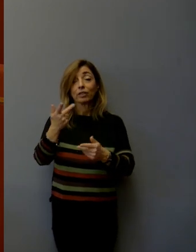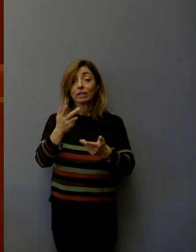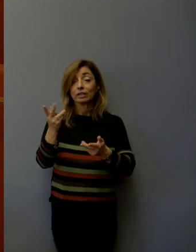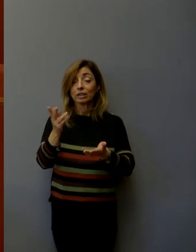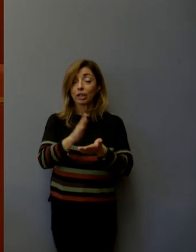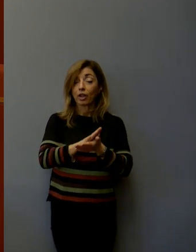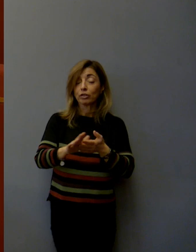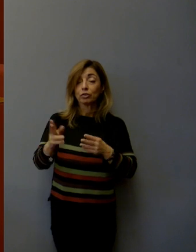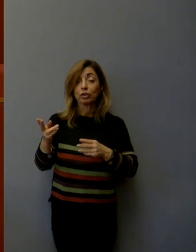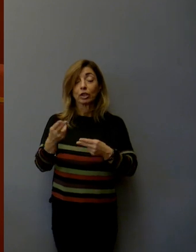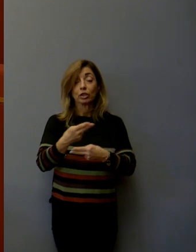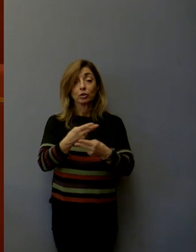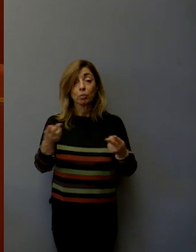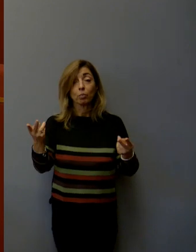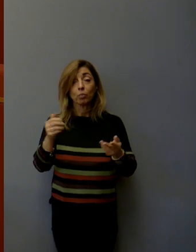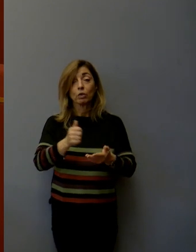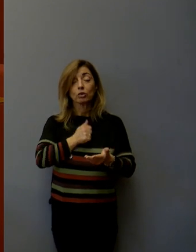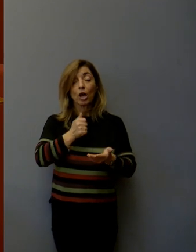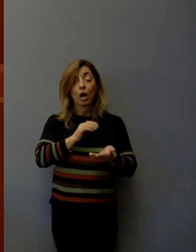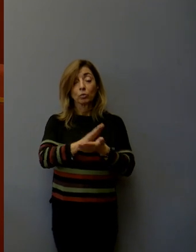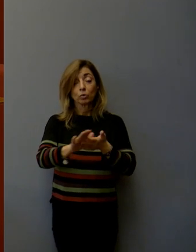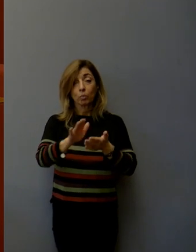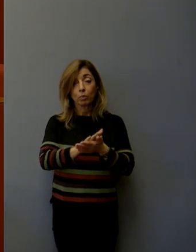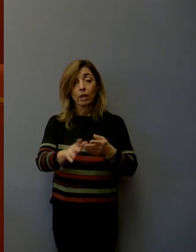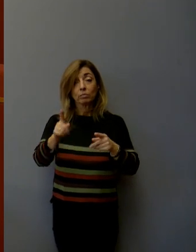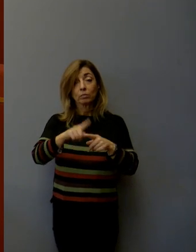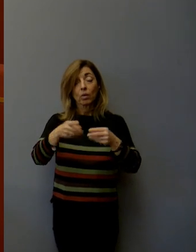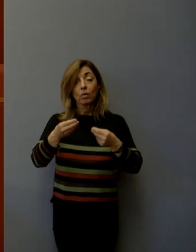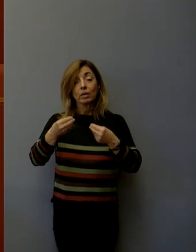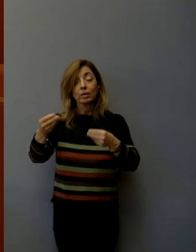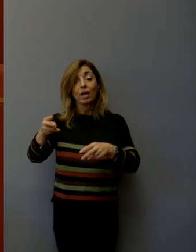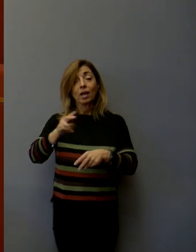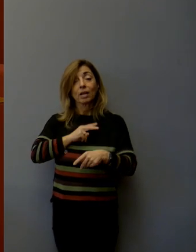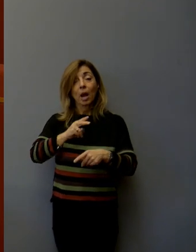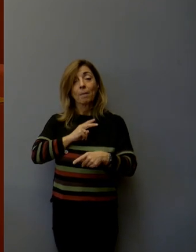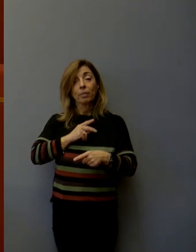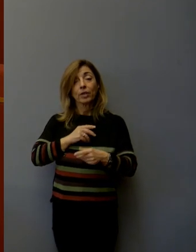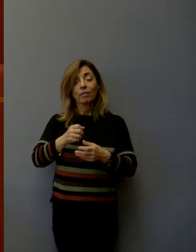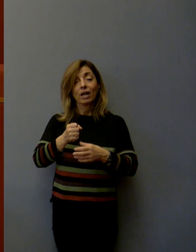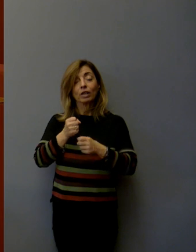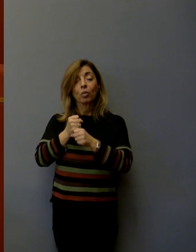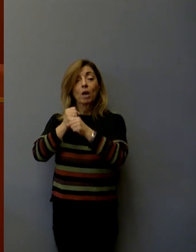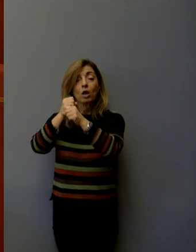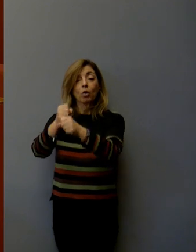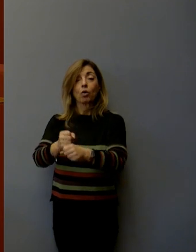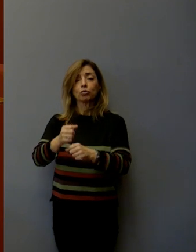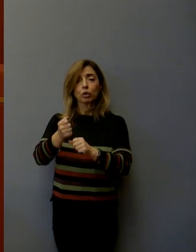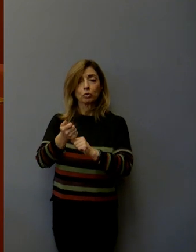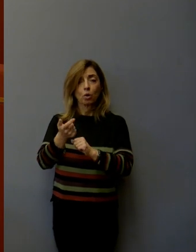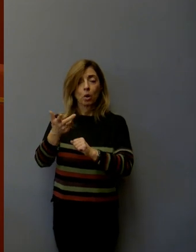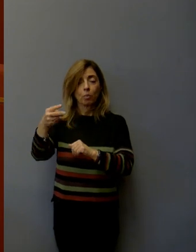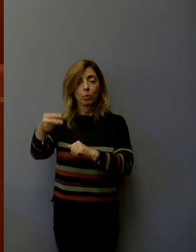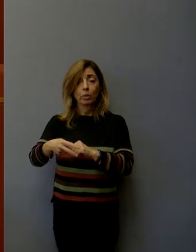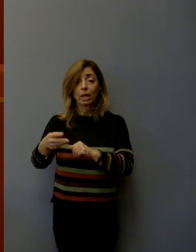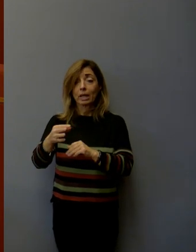l'iniziativa operatori economici privati a cui affidare In concessione pluriennale a costo zero per il nostro comune l'installazione alla